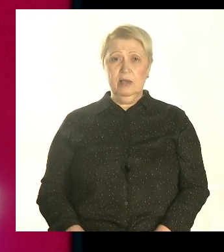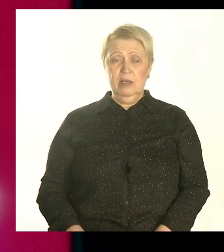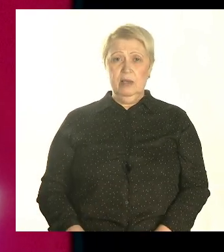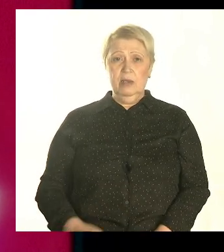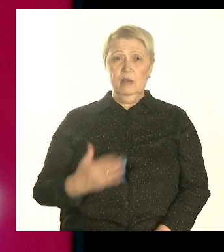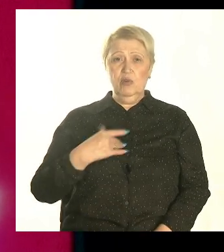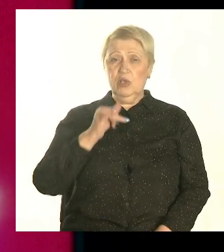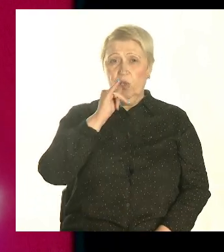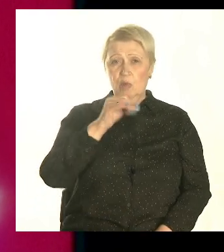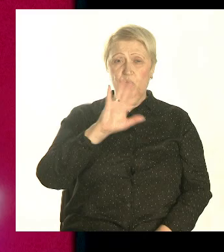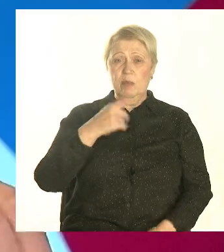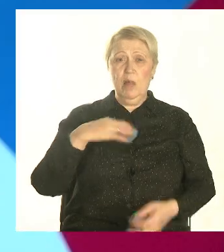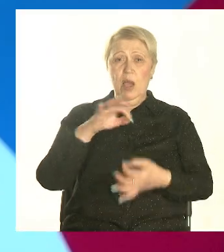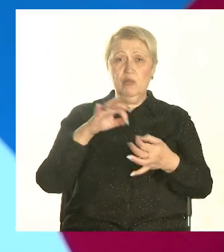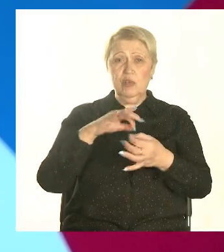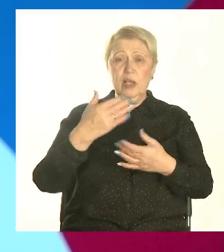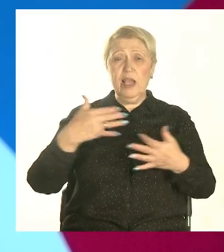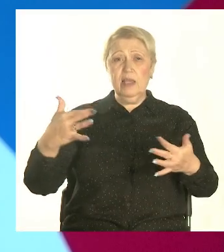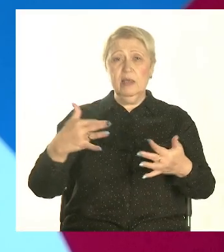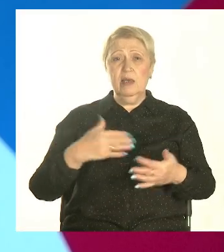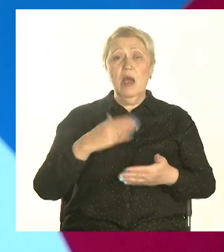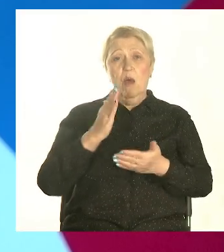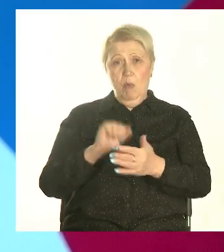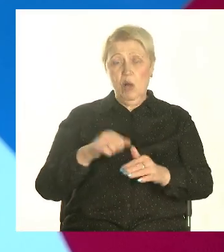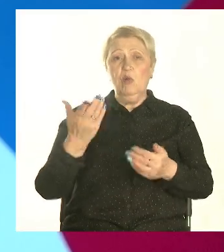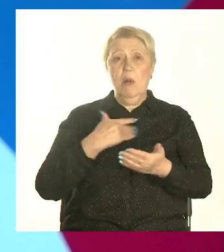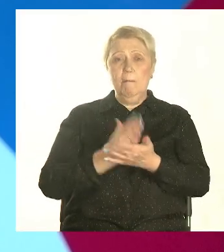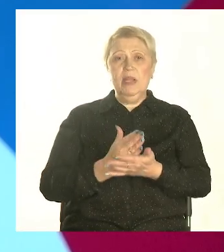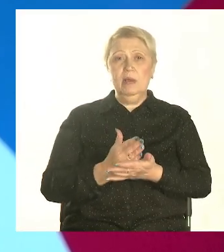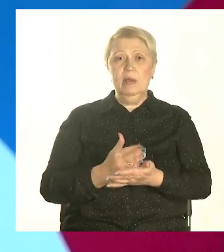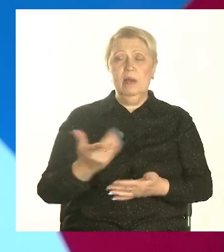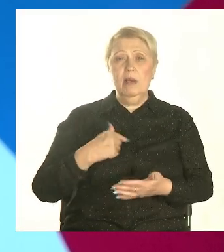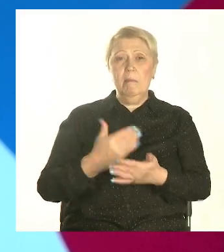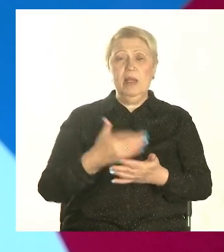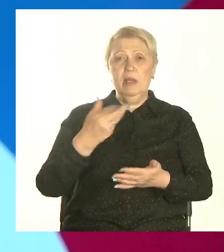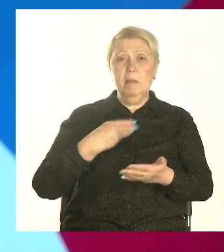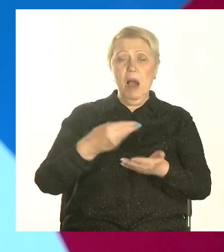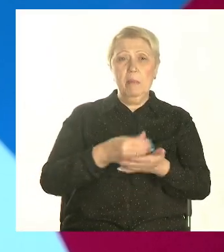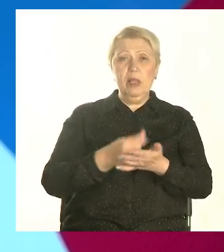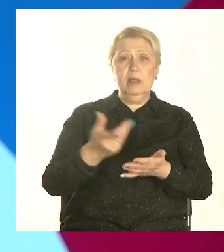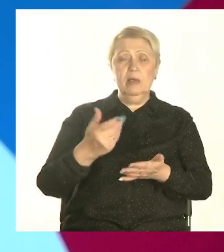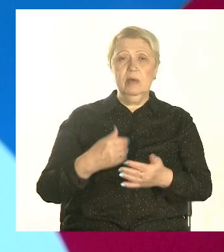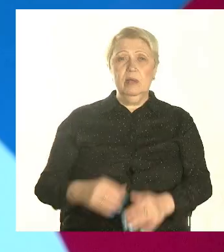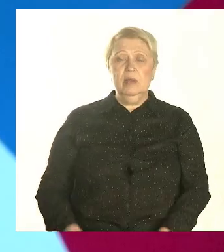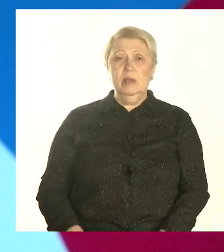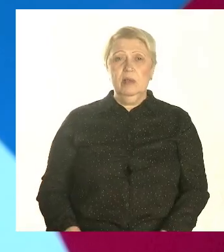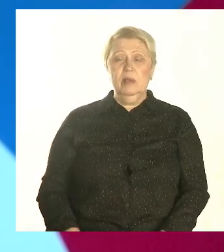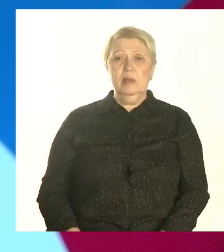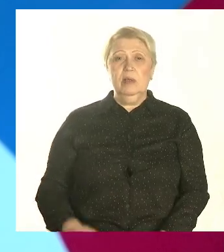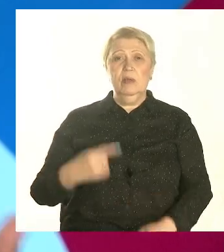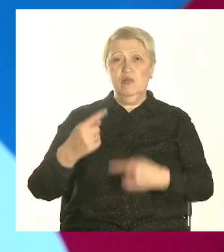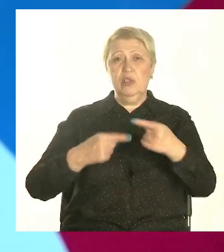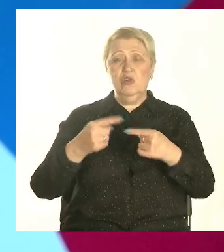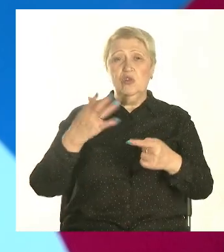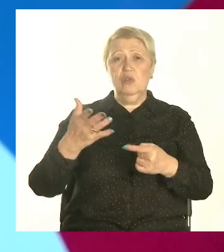осуждать и там вешать ярлыки, но, предположим, такое могло быть. При этом плата, очередной рост каких-то тарифов, он все равно,